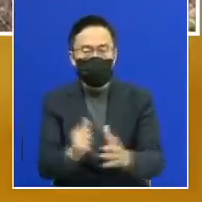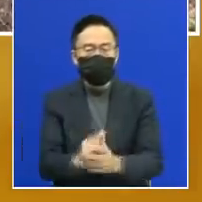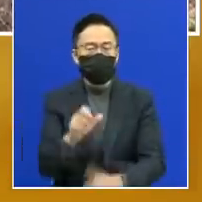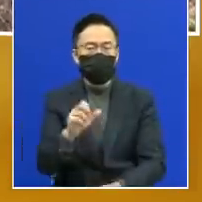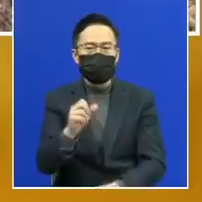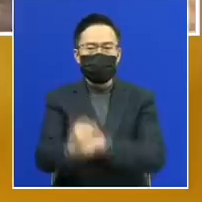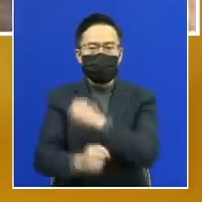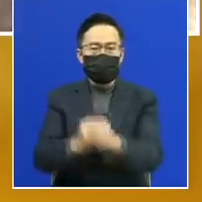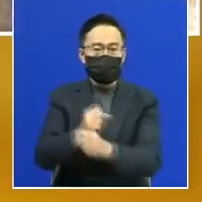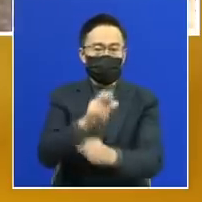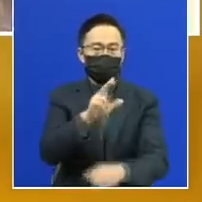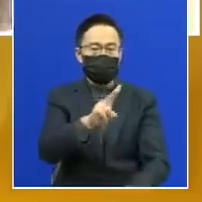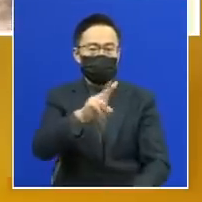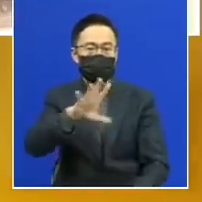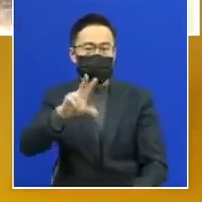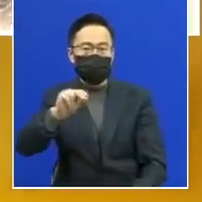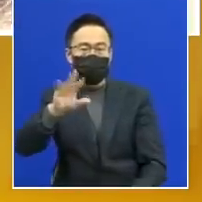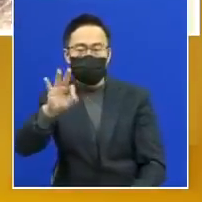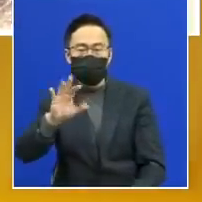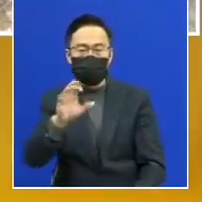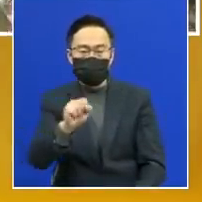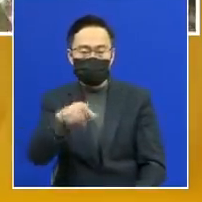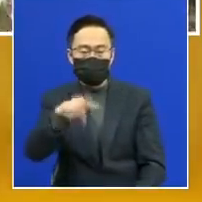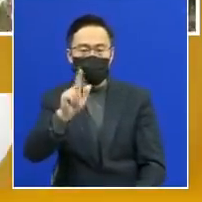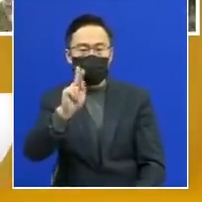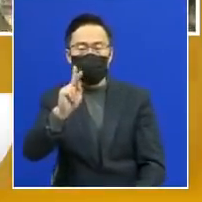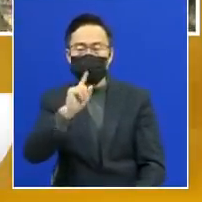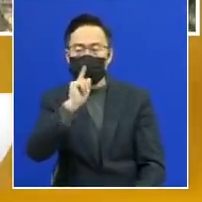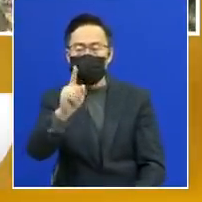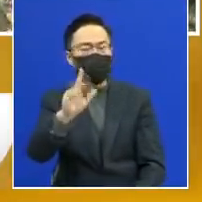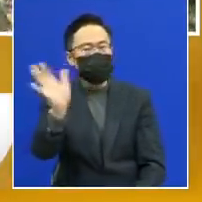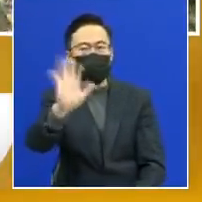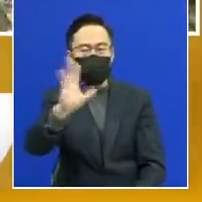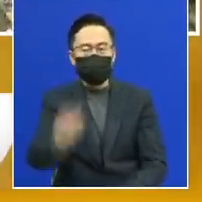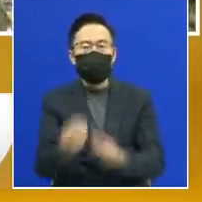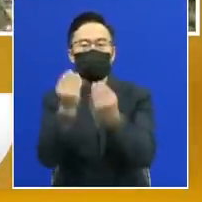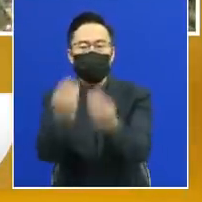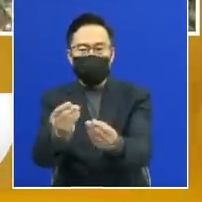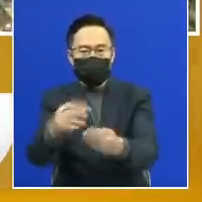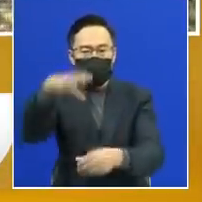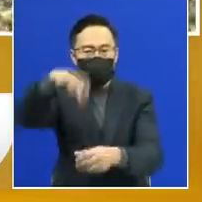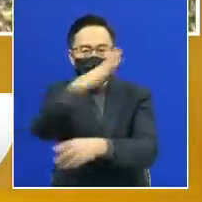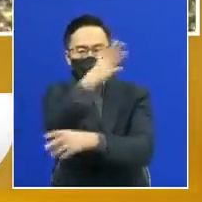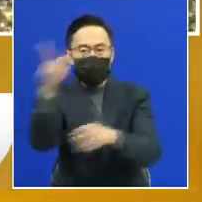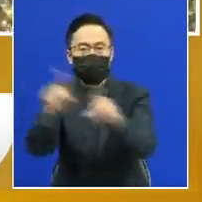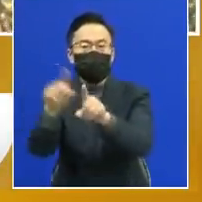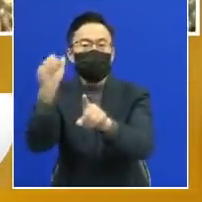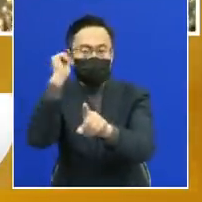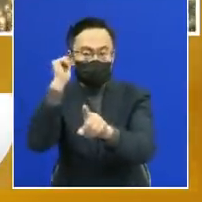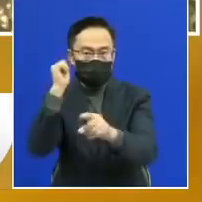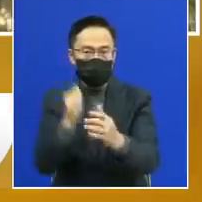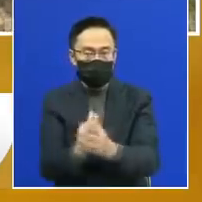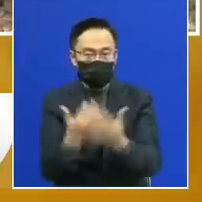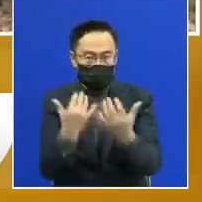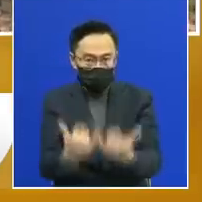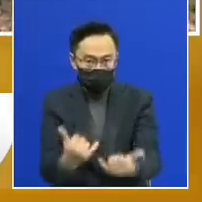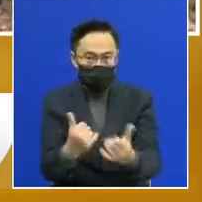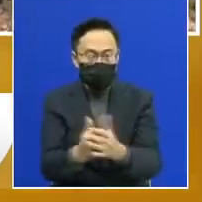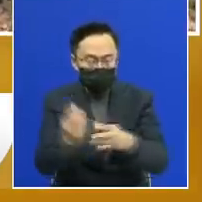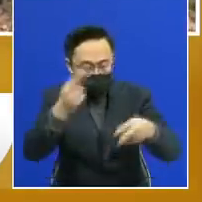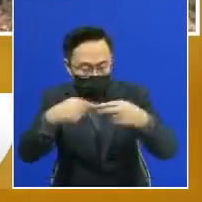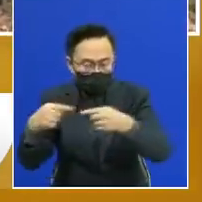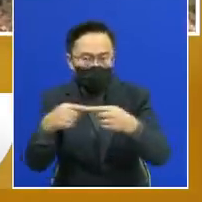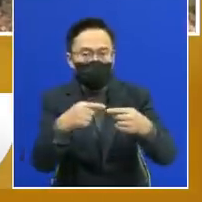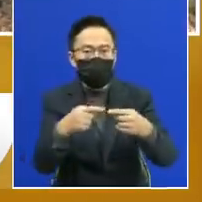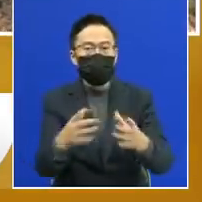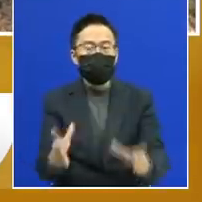ม้ในปี2539นะครับแล้วก็จากการตรวจสอบก็อยู่ในเขตป่าสงวนแห่งชาติป่าผู้ซ้ำผักหนามนะครับอ